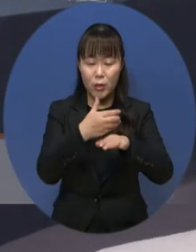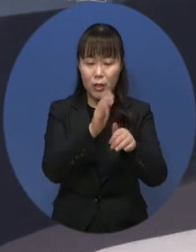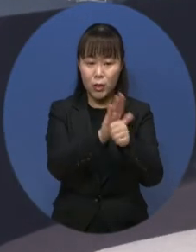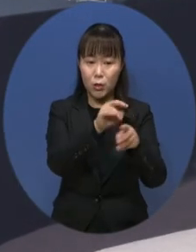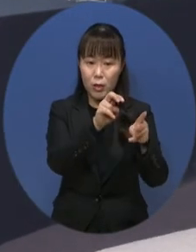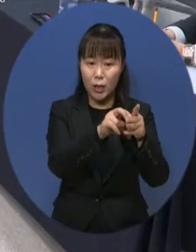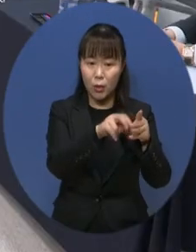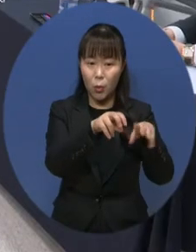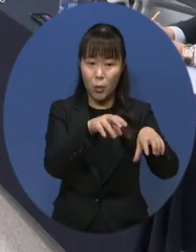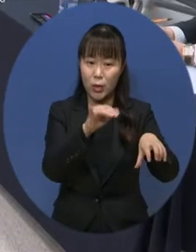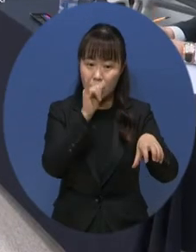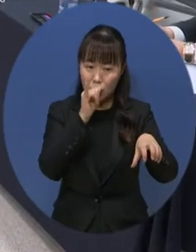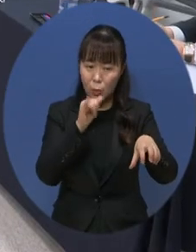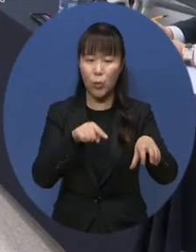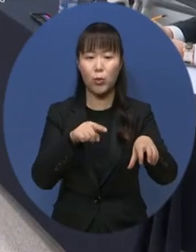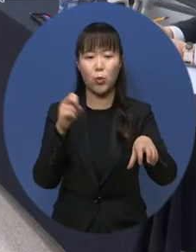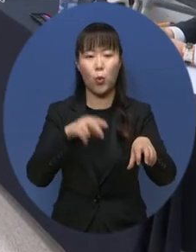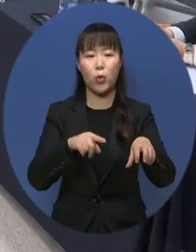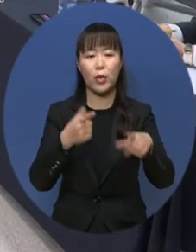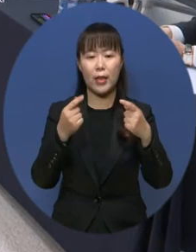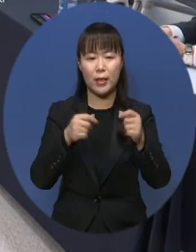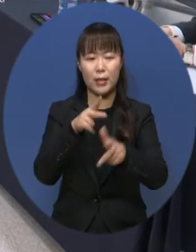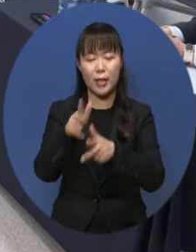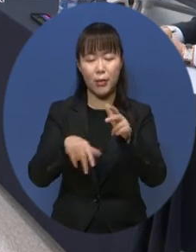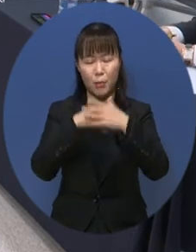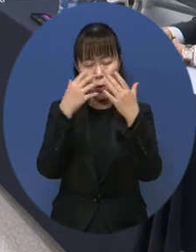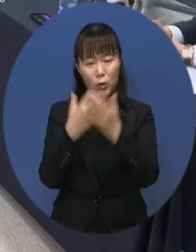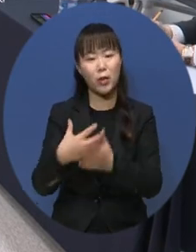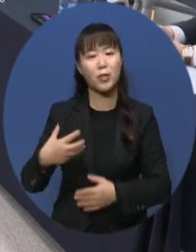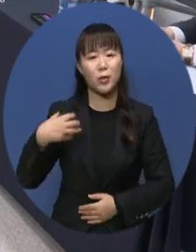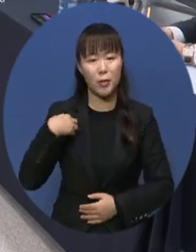여수국가산단혁신지원센터에 위치해 스마트 그린 사업을 전담하게 됩니다.